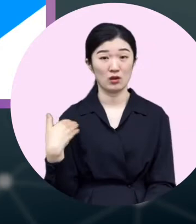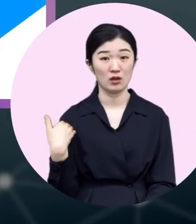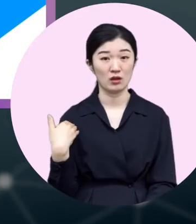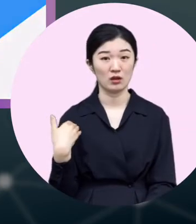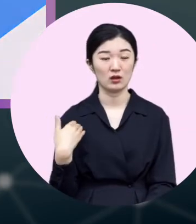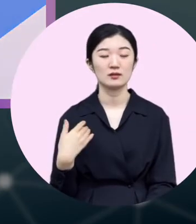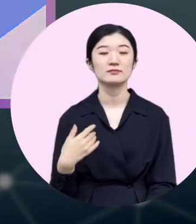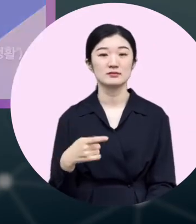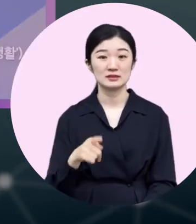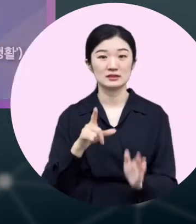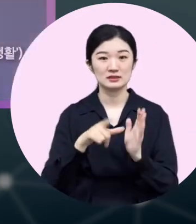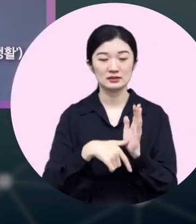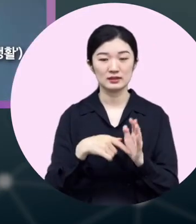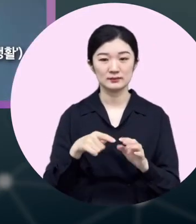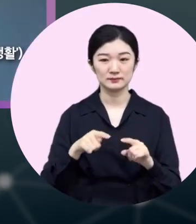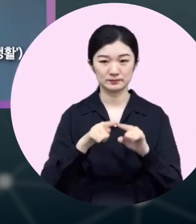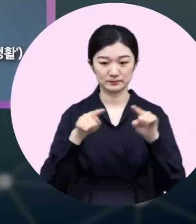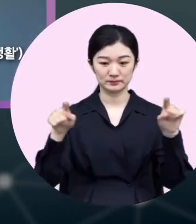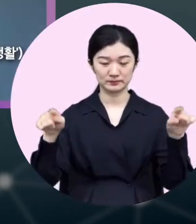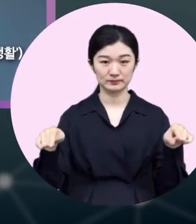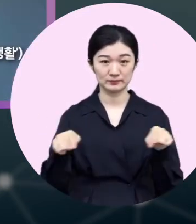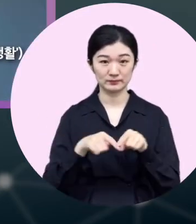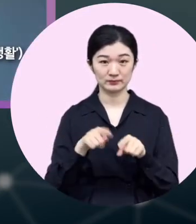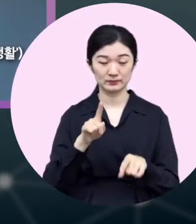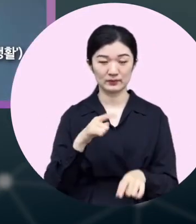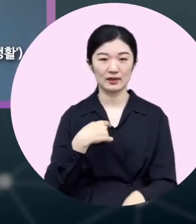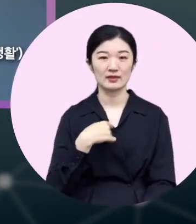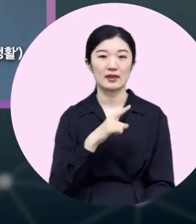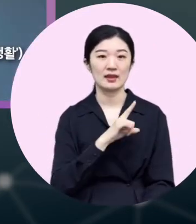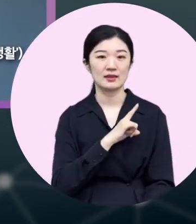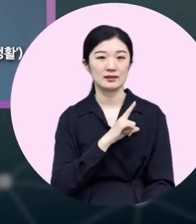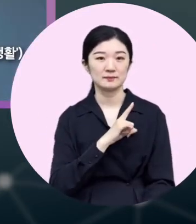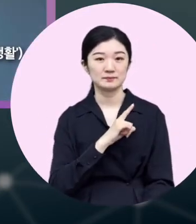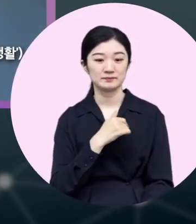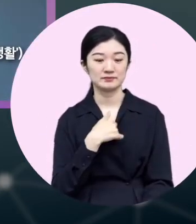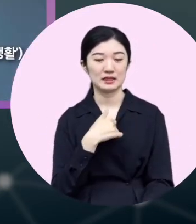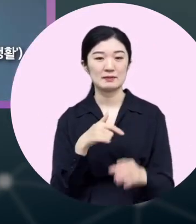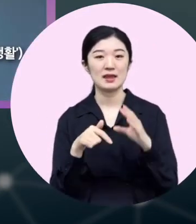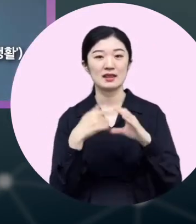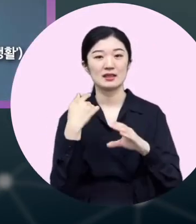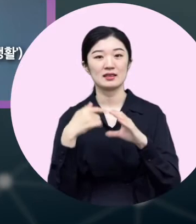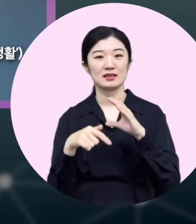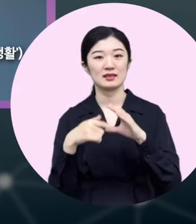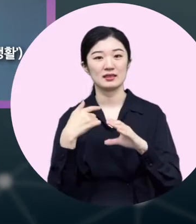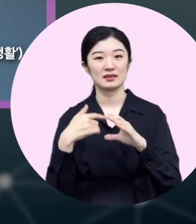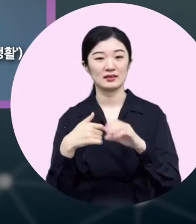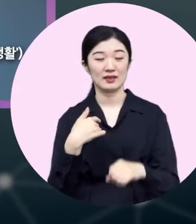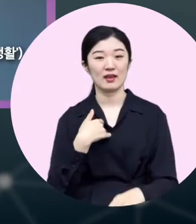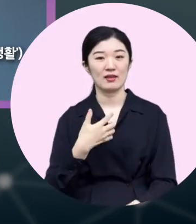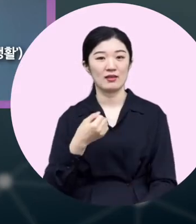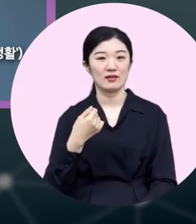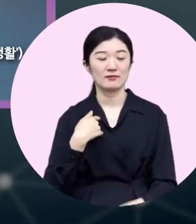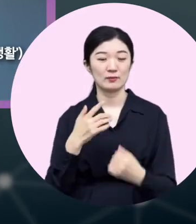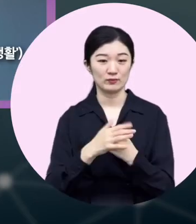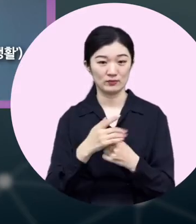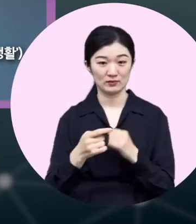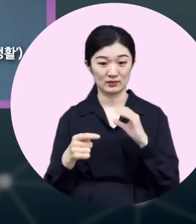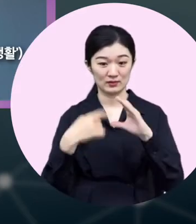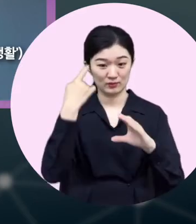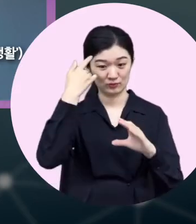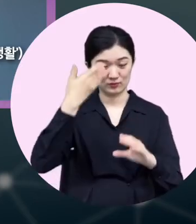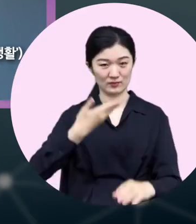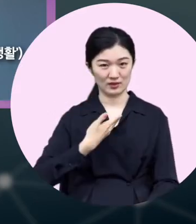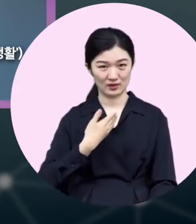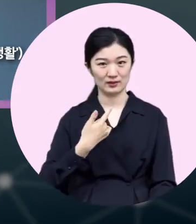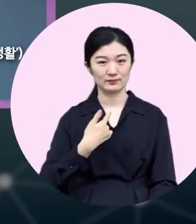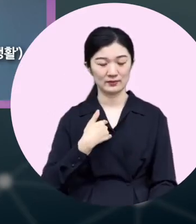게 있으시잖아요. 자, 아래에 보이시는 제 이메일이거든요. 이메일로 문의 주시면요. 제가 언제든지